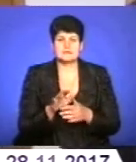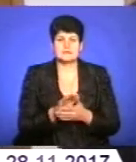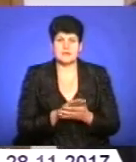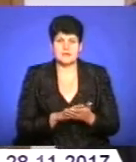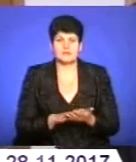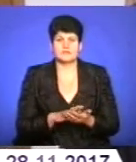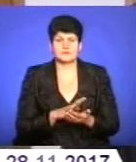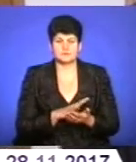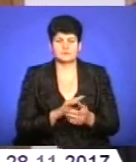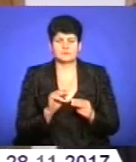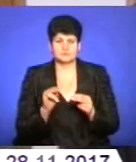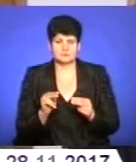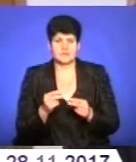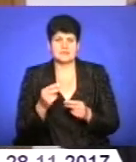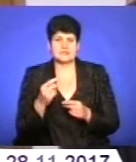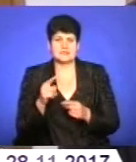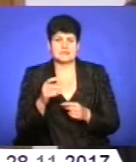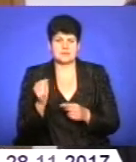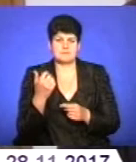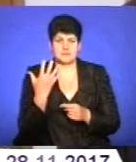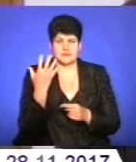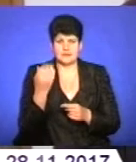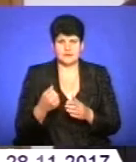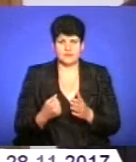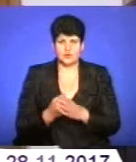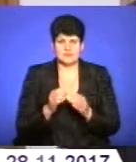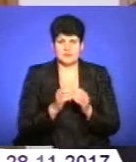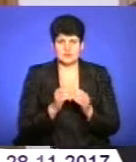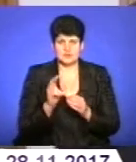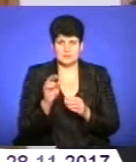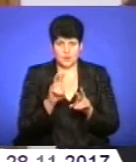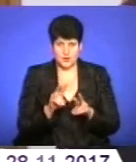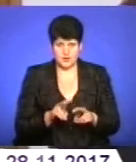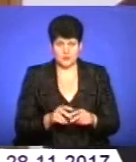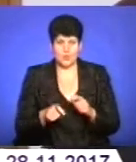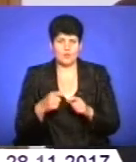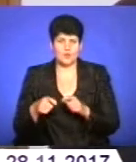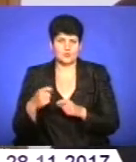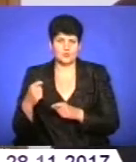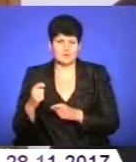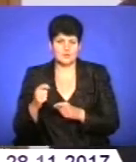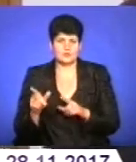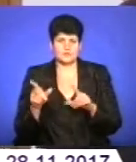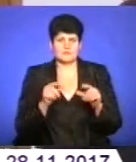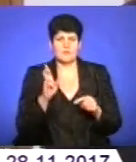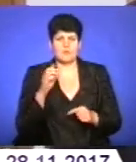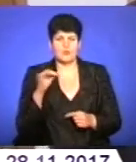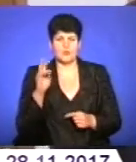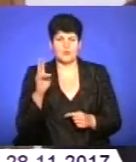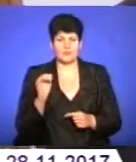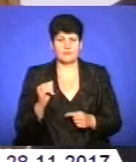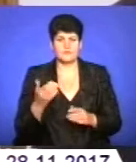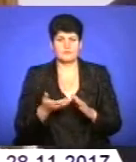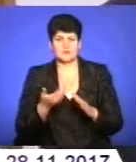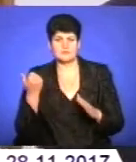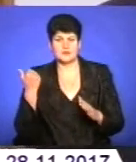чинність за 5 днів до 10 числа, і ми її розглянули, то порушення по перевізнику Бойку, ми б його скинули